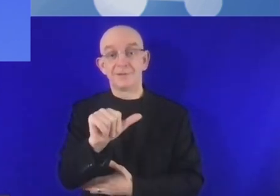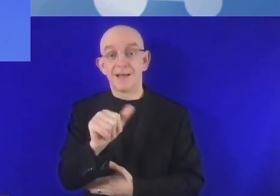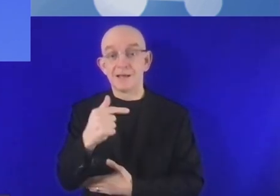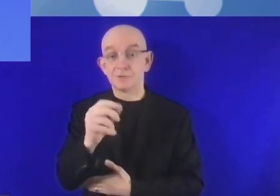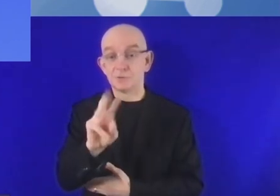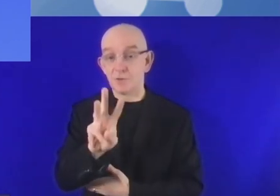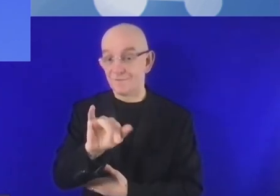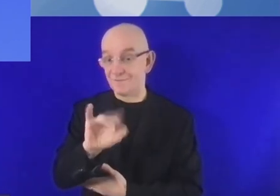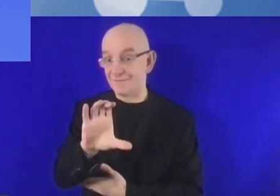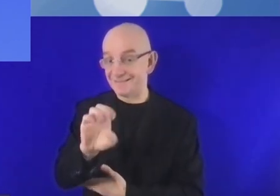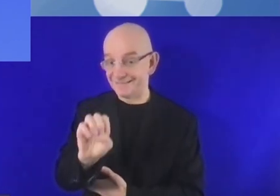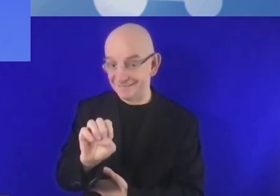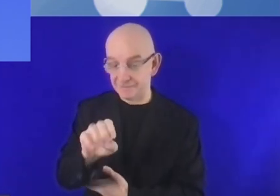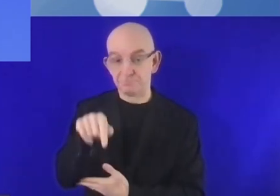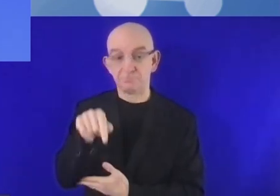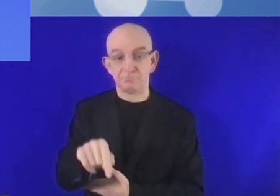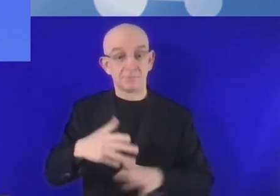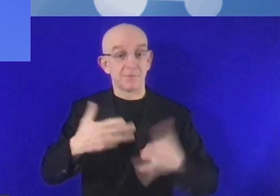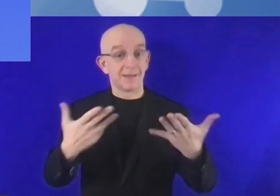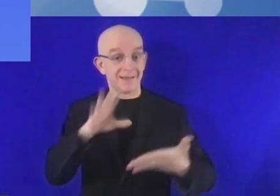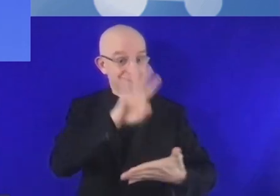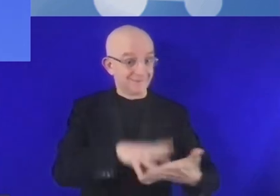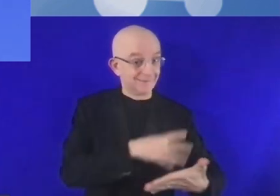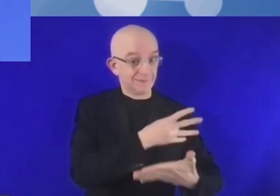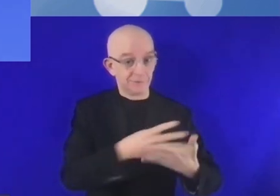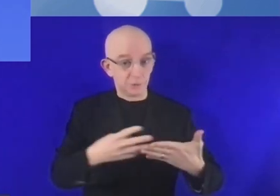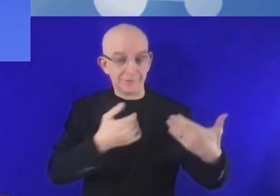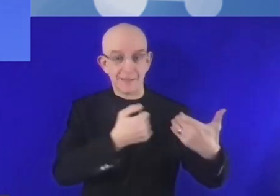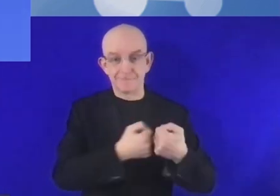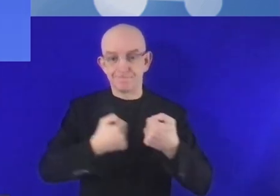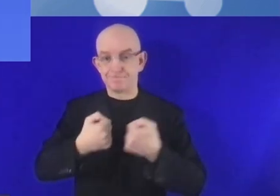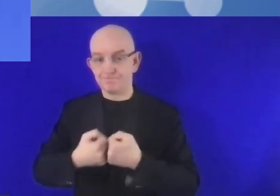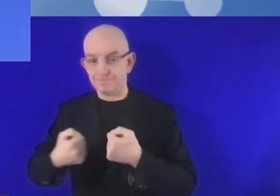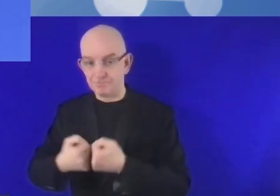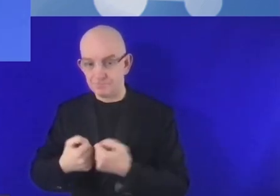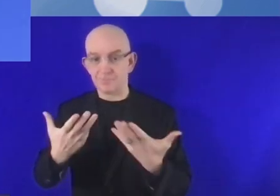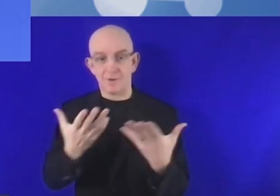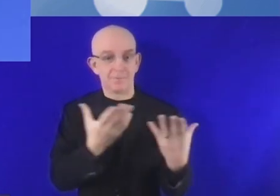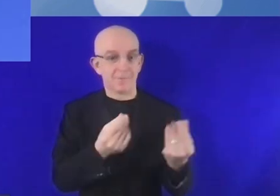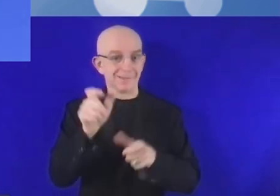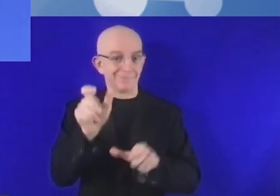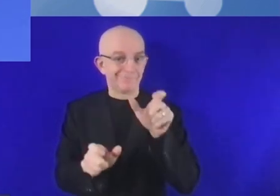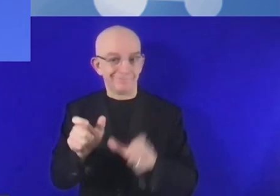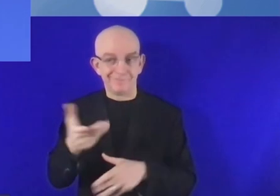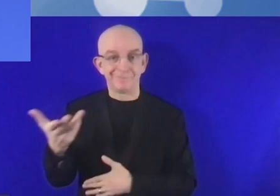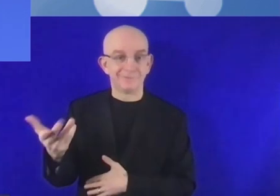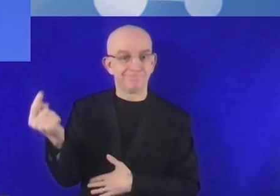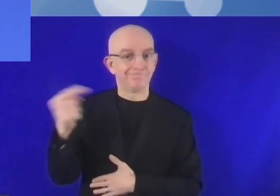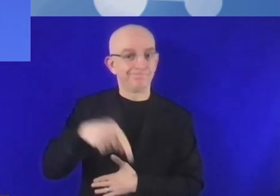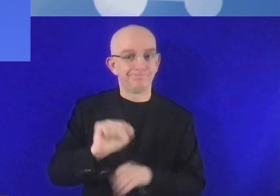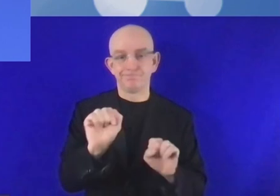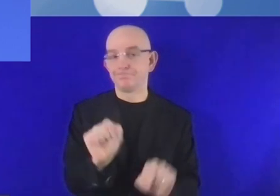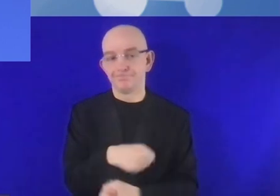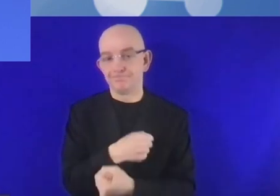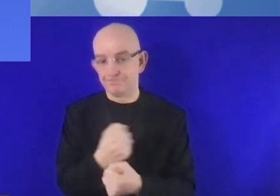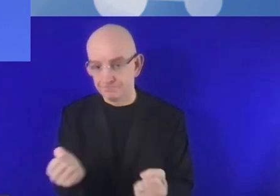Niestety, ze względu na inne zobowiązania, pan sekretarz generalny nie może być z nami osobiście tu dzisiaj w